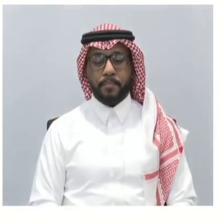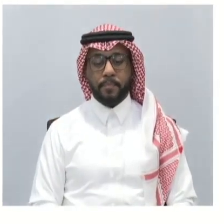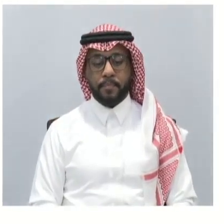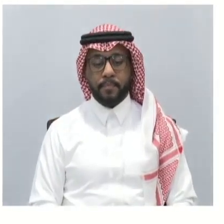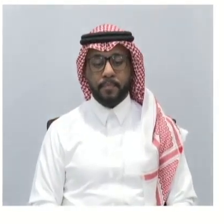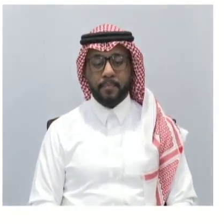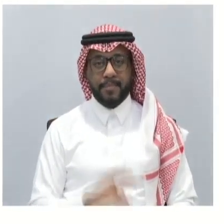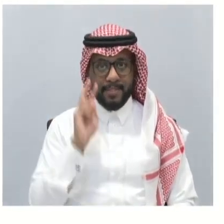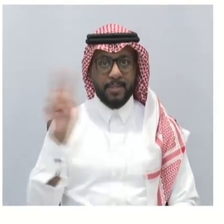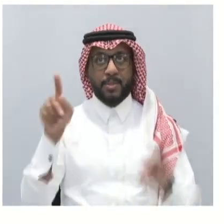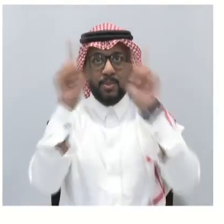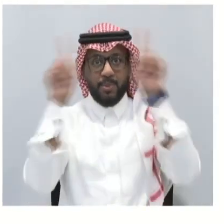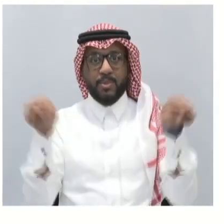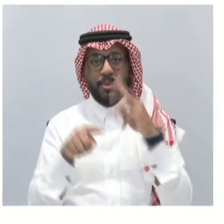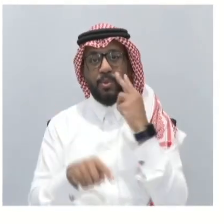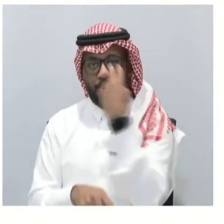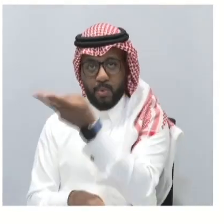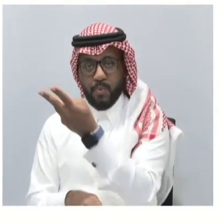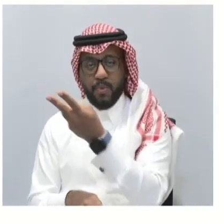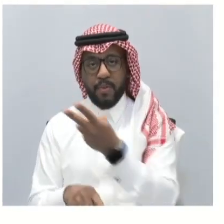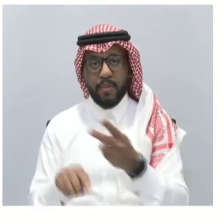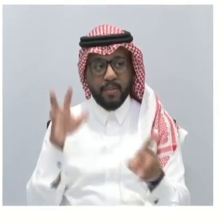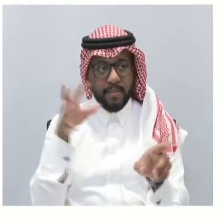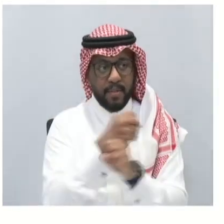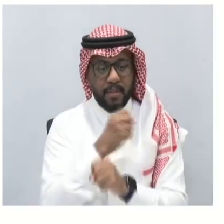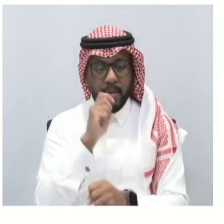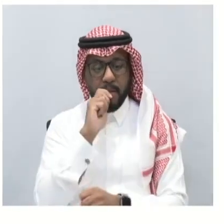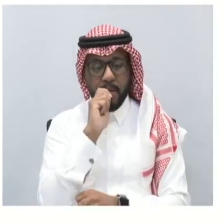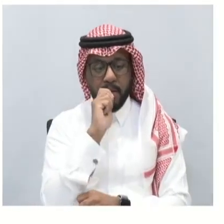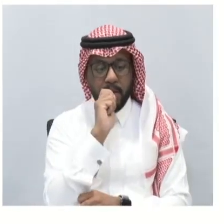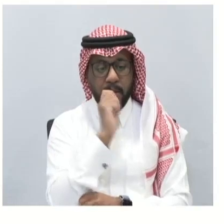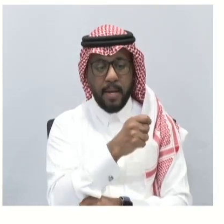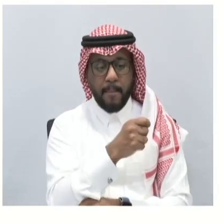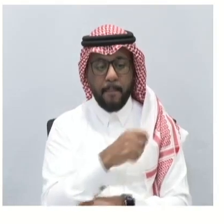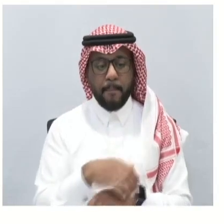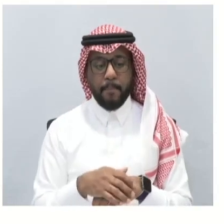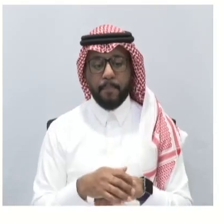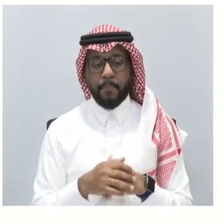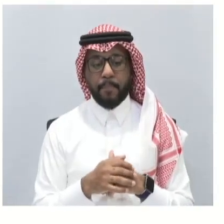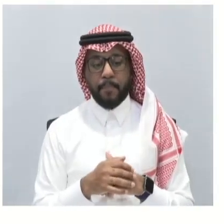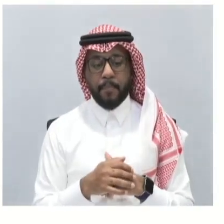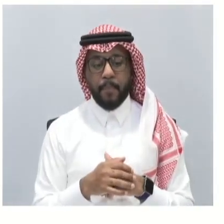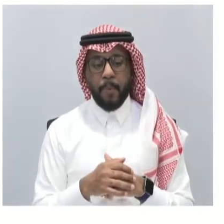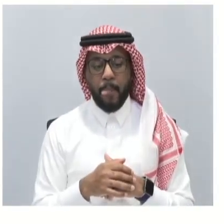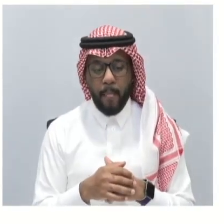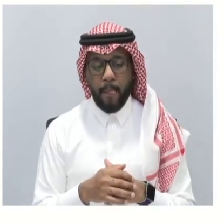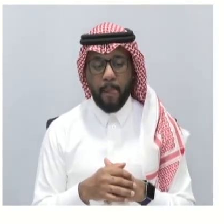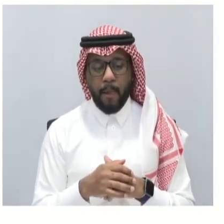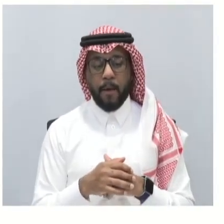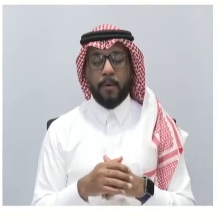الحيوان اكل اكلات الاعشاب اكل ايش الغزال طيب عندي